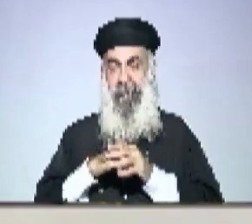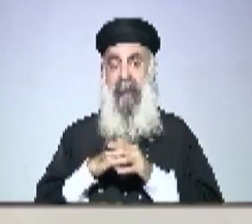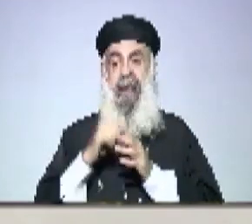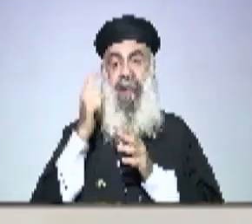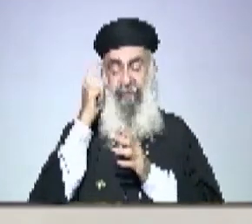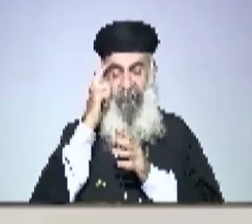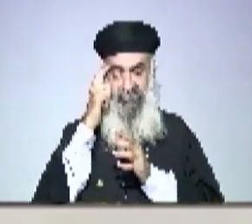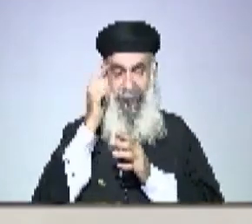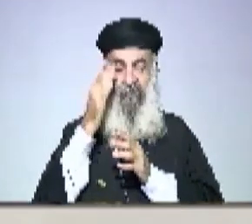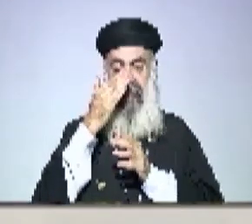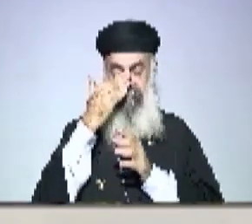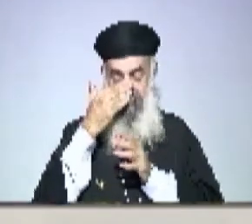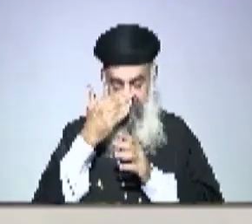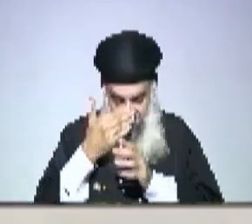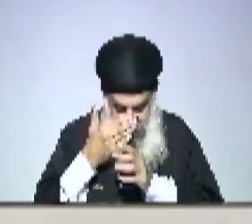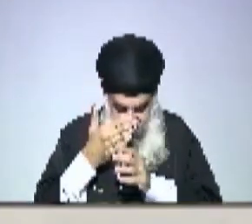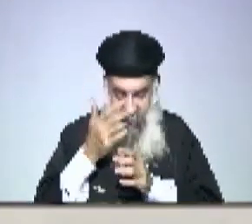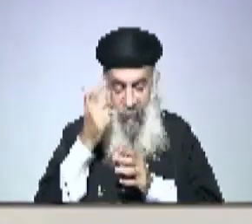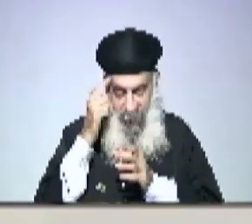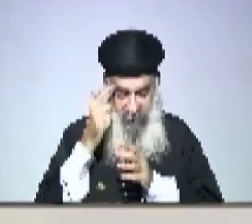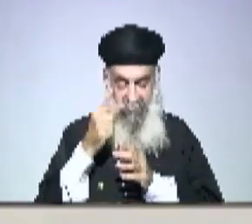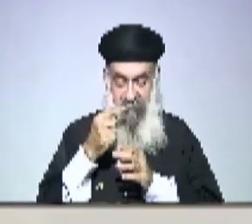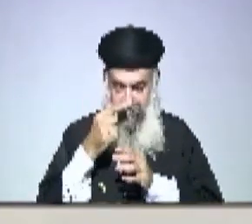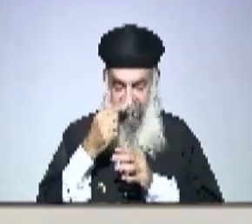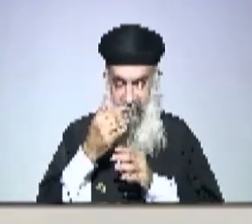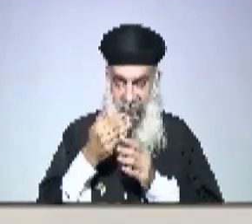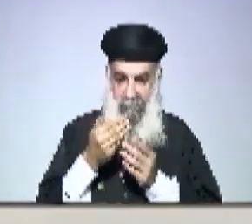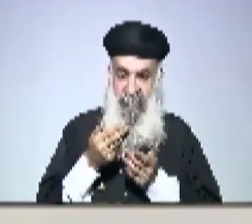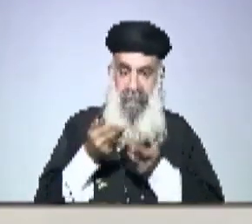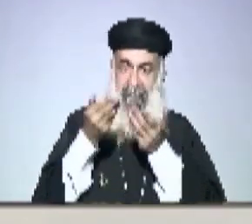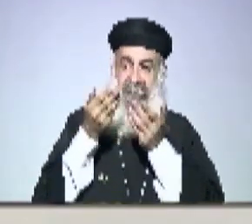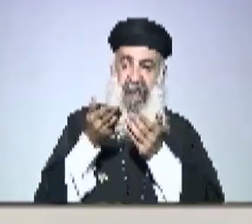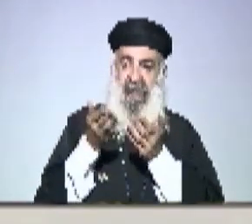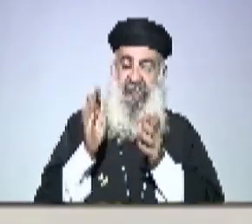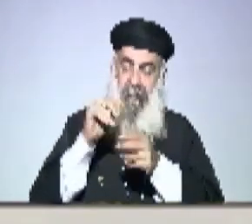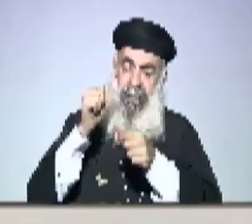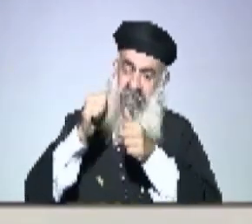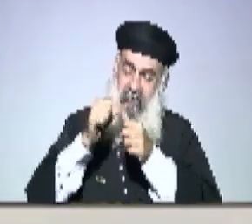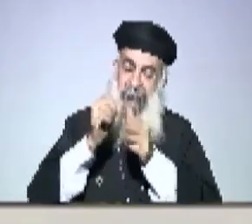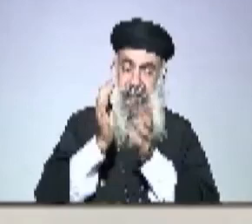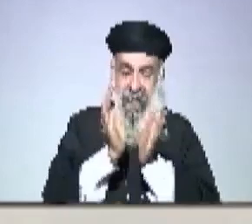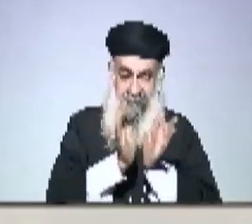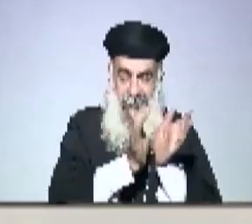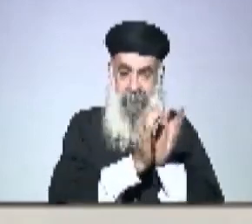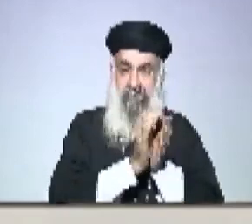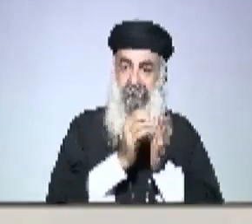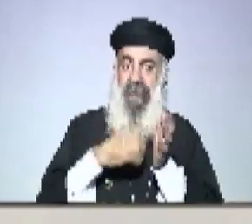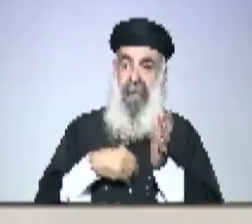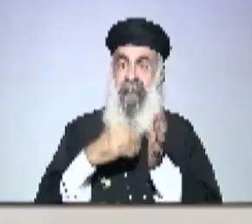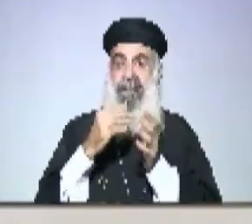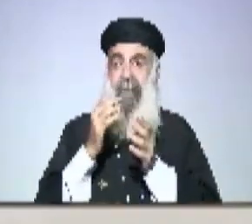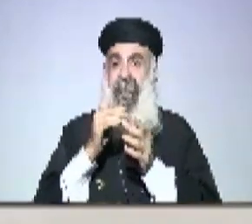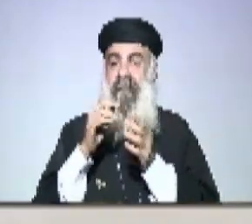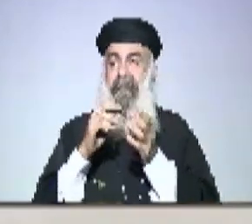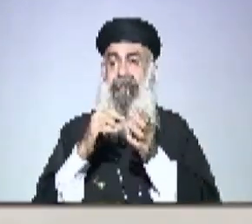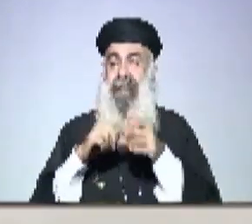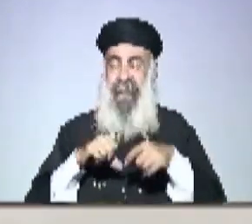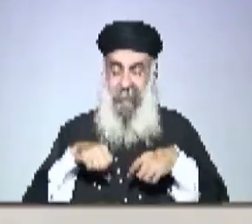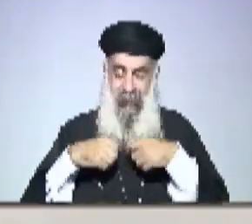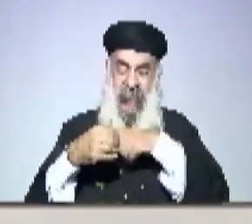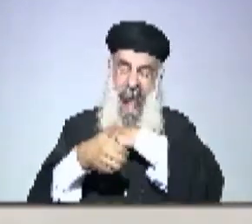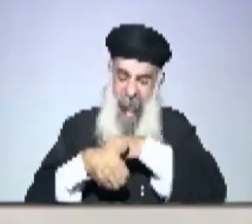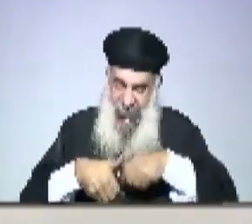ان اتضع واعرف ايضا ان استفضل اضع هنا بمعنى ان انا